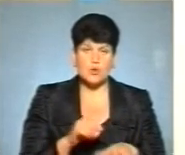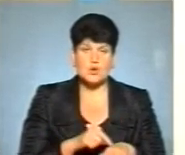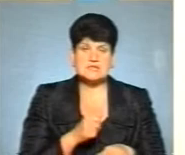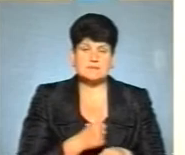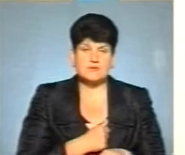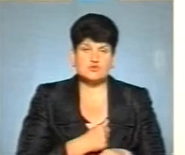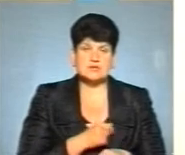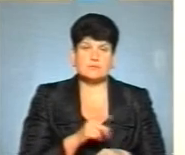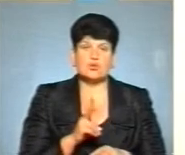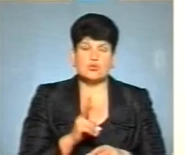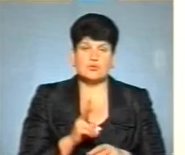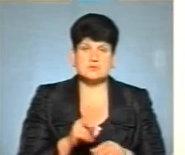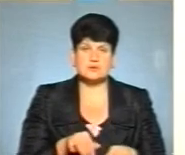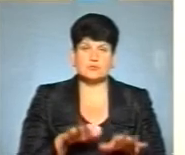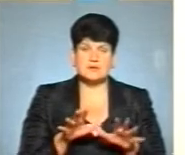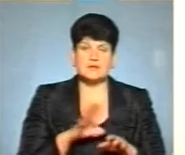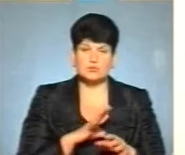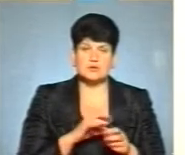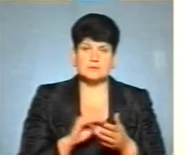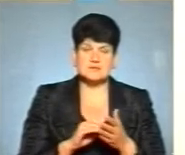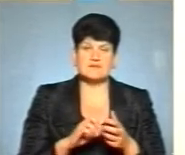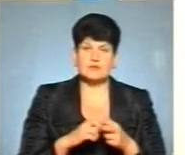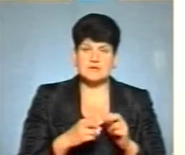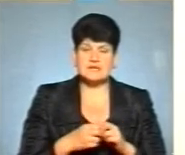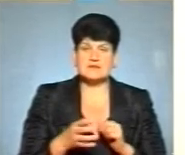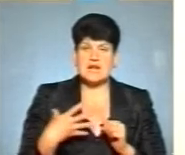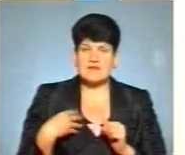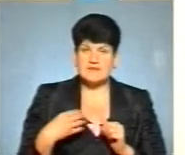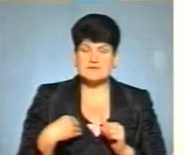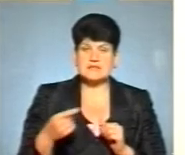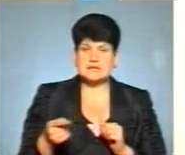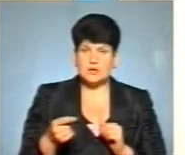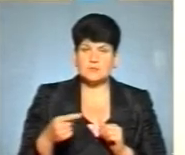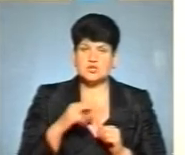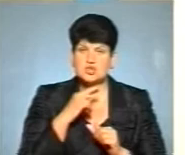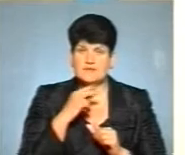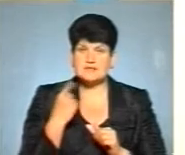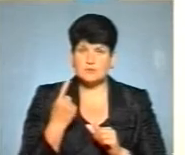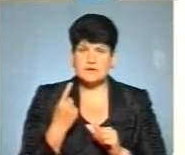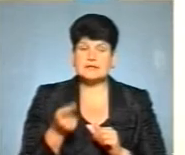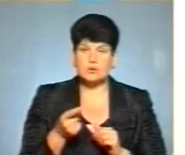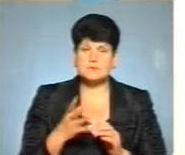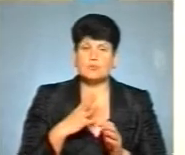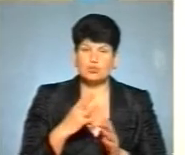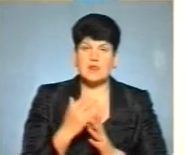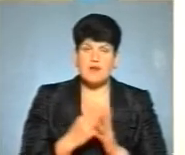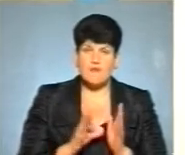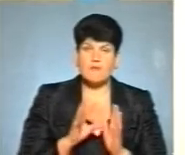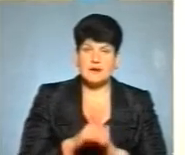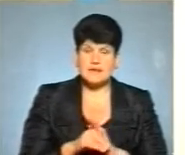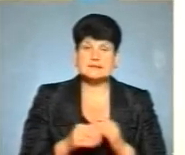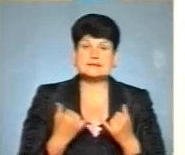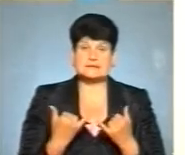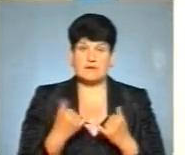кого затопили, там було зазначено Івано-Франківська, Львівська, Тернопільська, Чернівецька область. Тобто Тернопільська була в цьому переліку. Зараз,